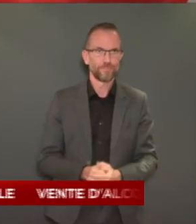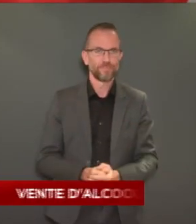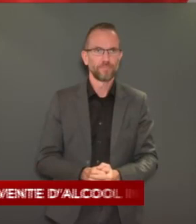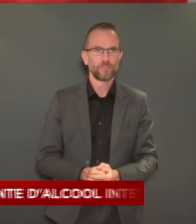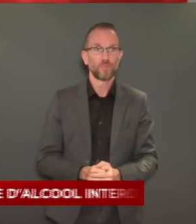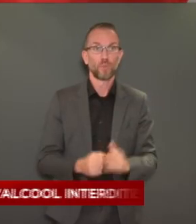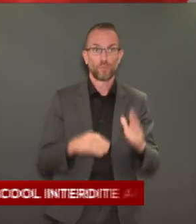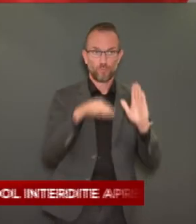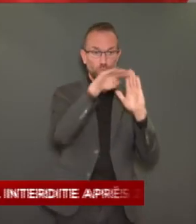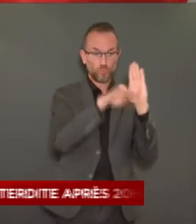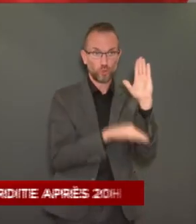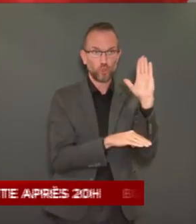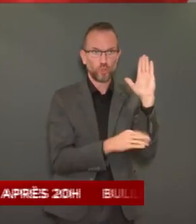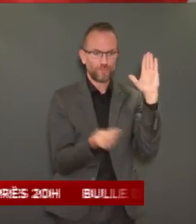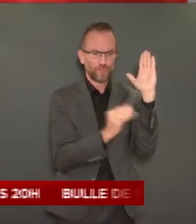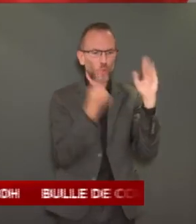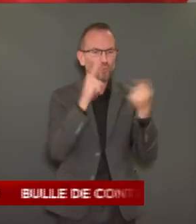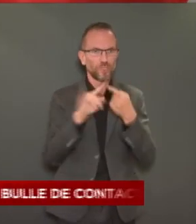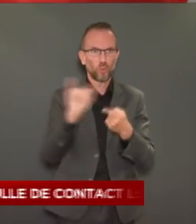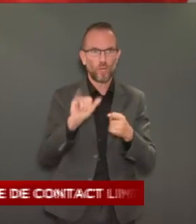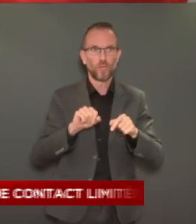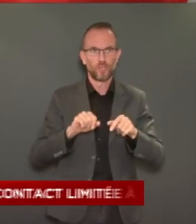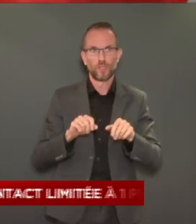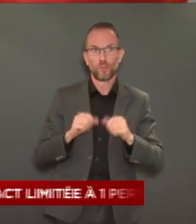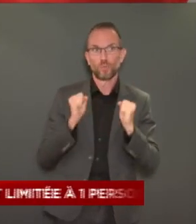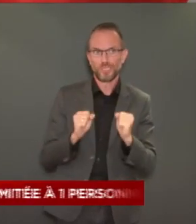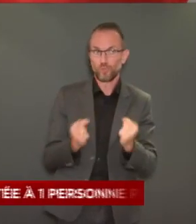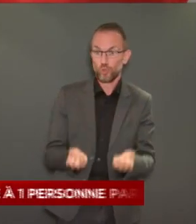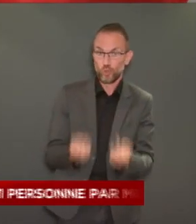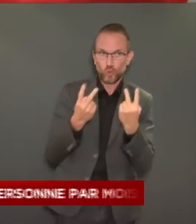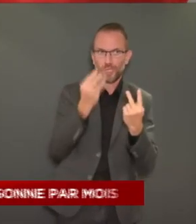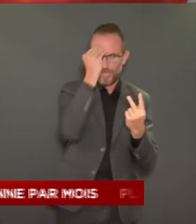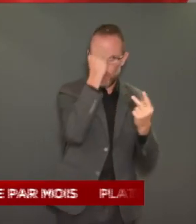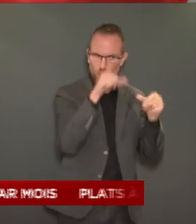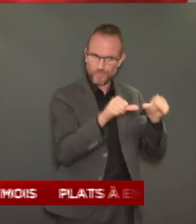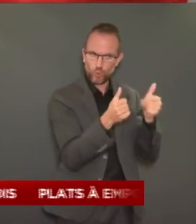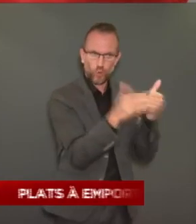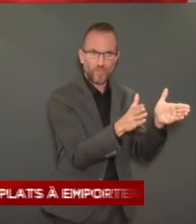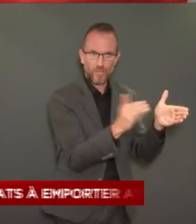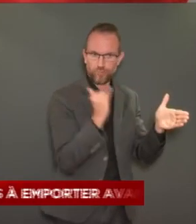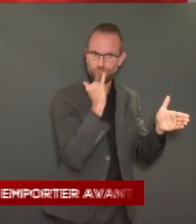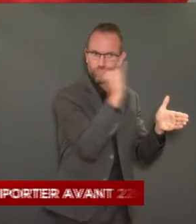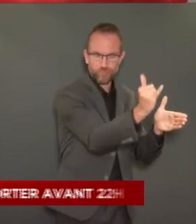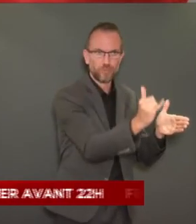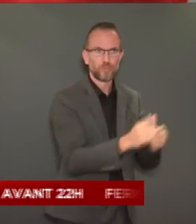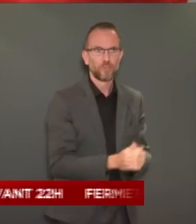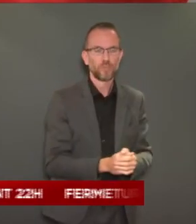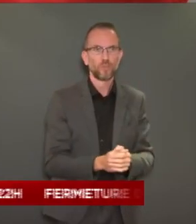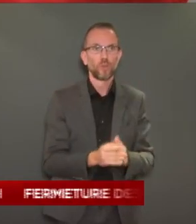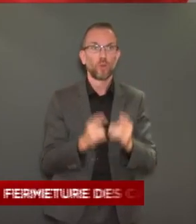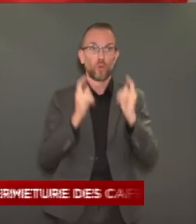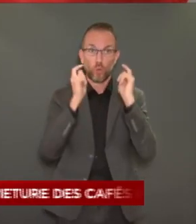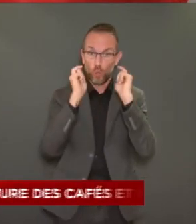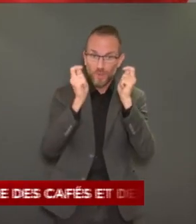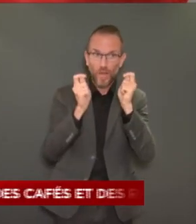doivent garantir que les écoles restent ouvertes pour nos enfants. que les entreprises peuvent continuer